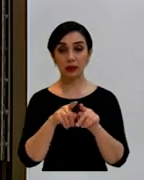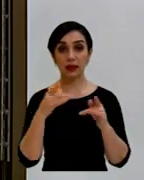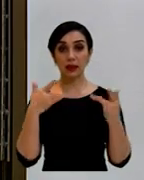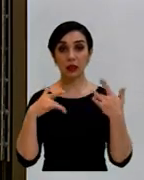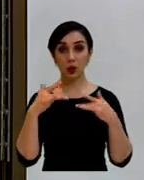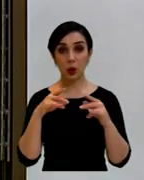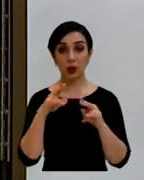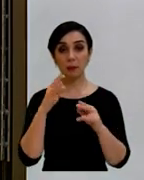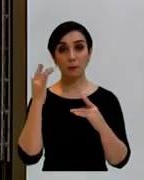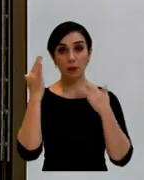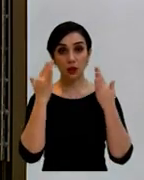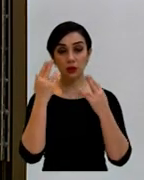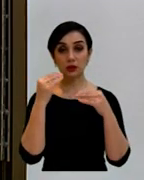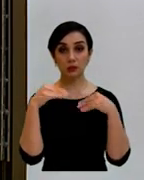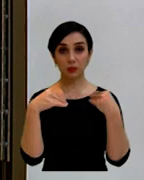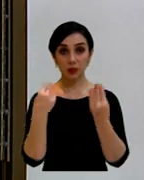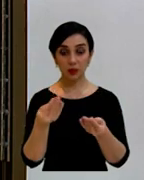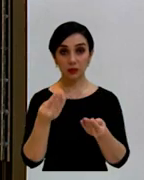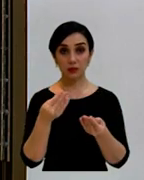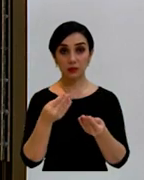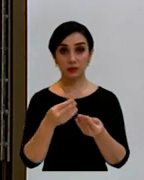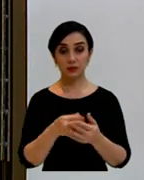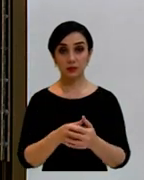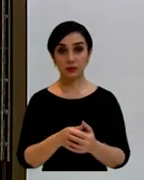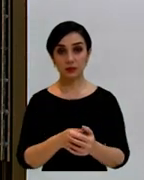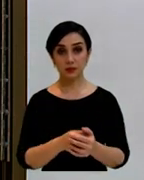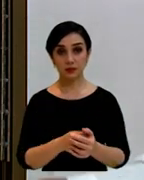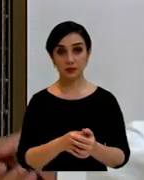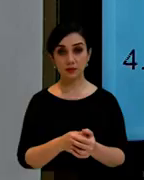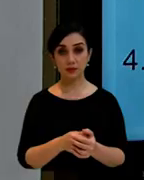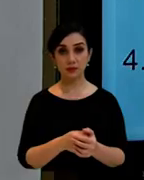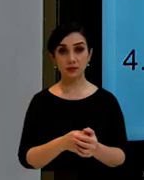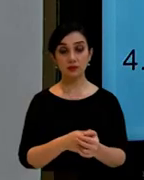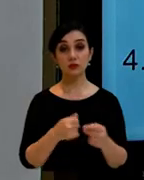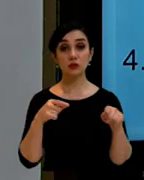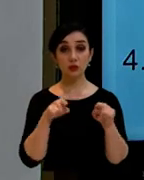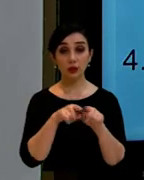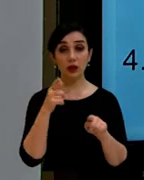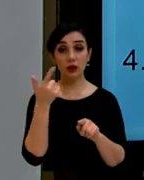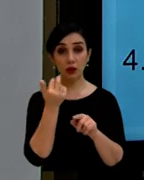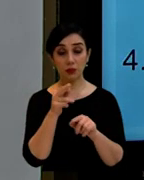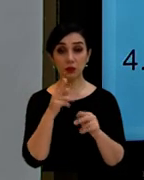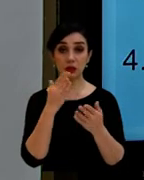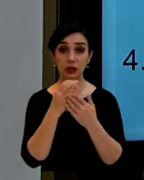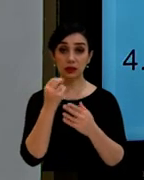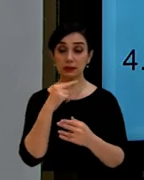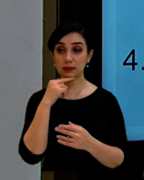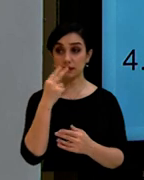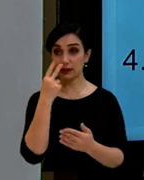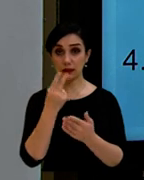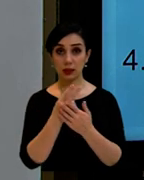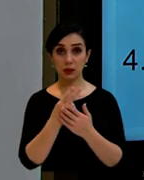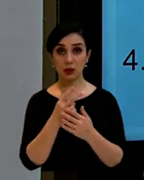ma'nosini bildiryapti. Mana shakl va mazmun zidligi. Xuddi shunday gaplarga yana diqqatimizni